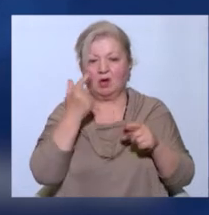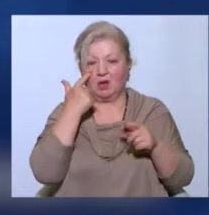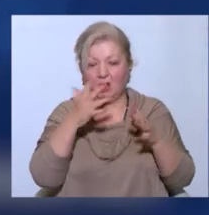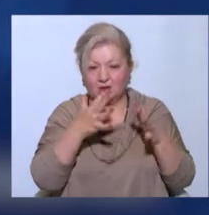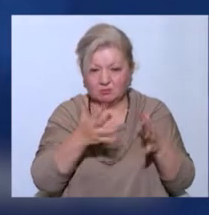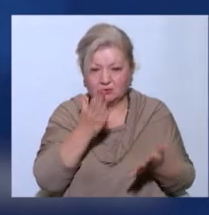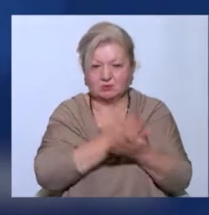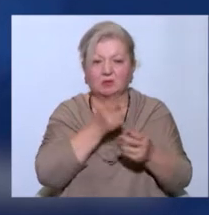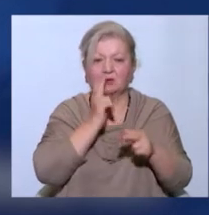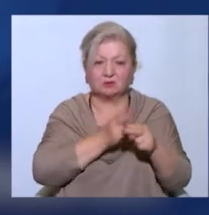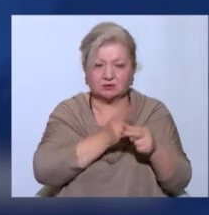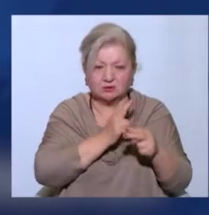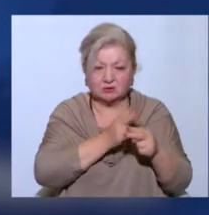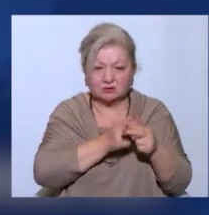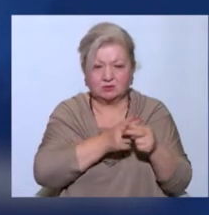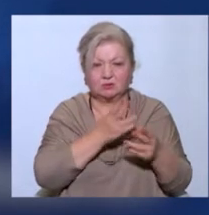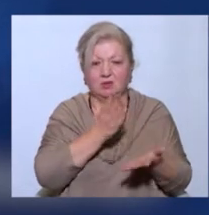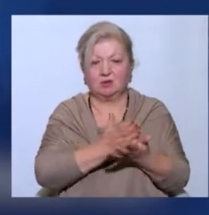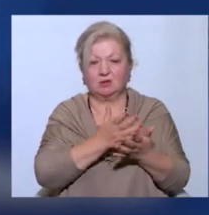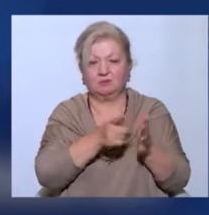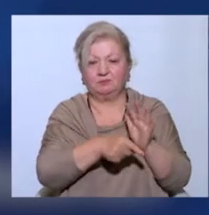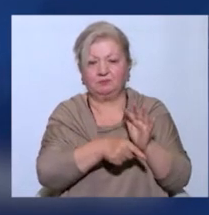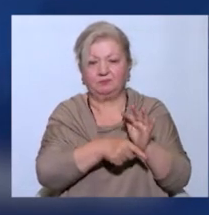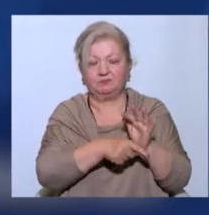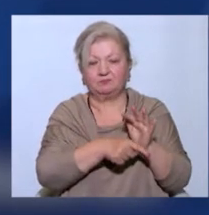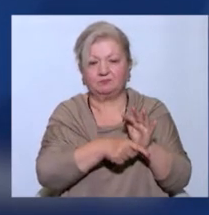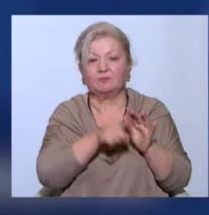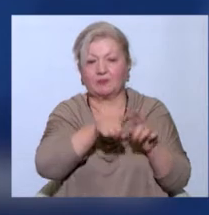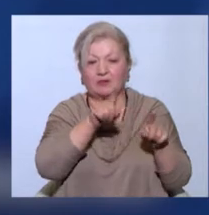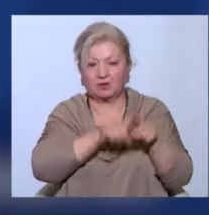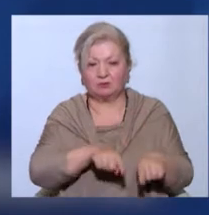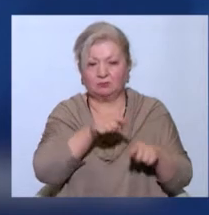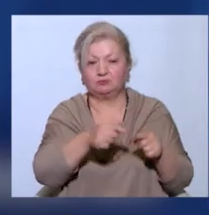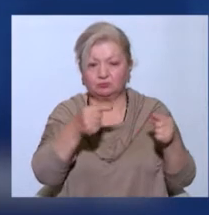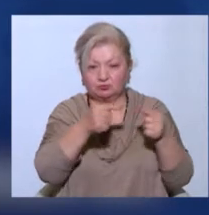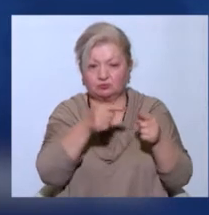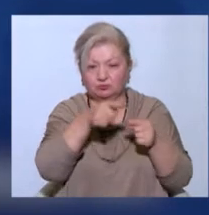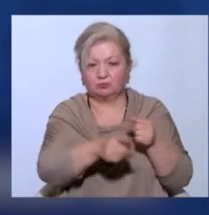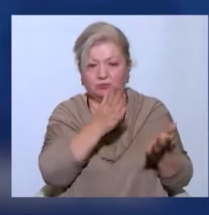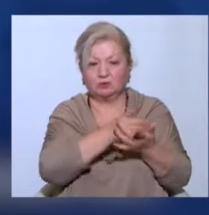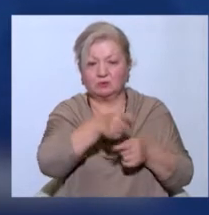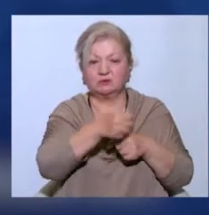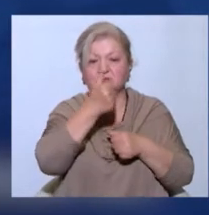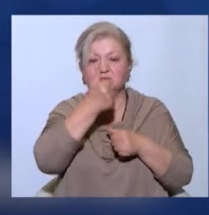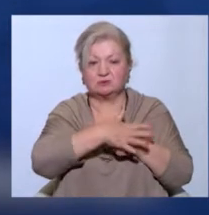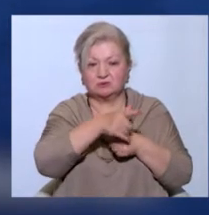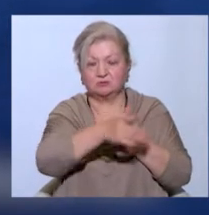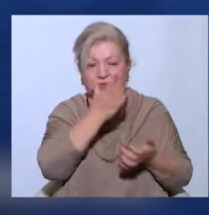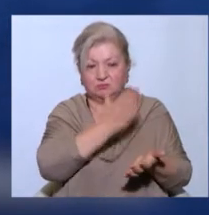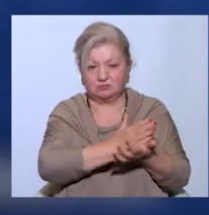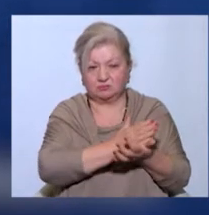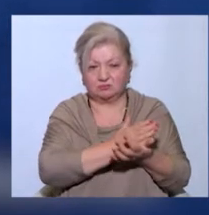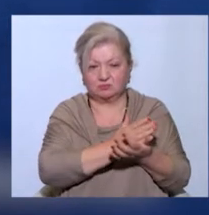არის რკინა, რა თქმა უნდა, ლითონები და სწორედ აი ეს ძირითადი ცენტრის საფუძველზე